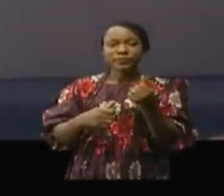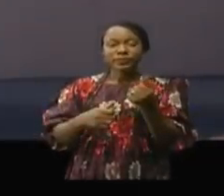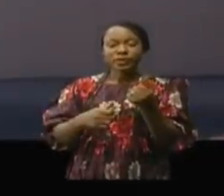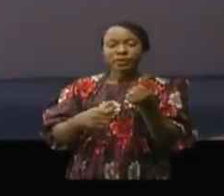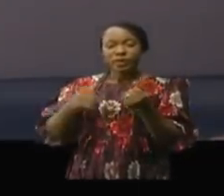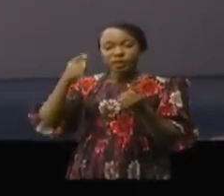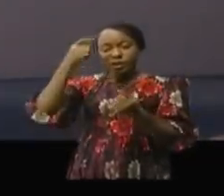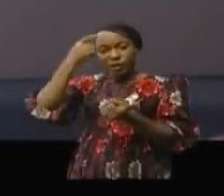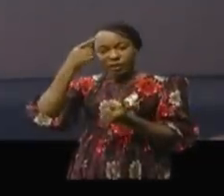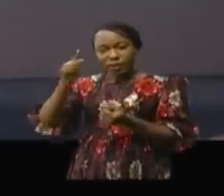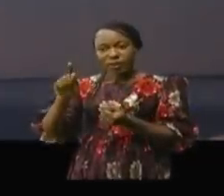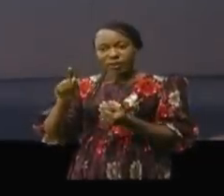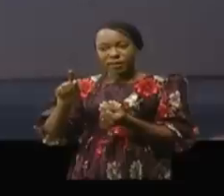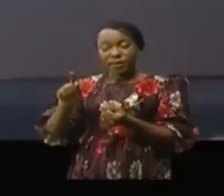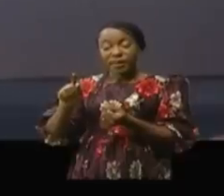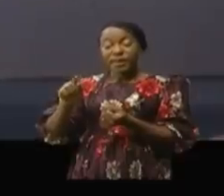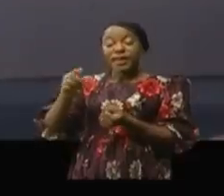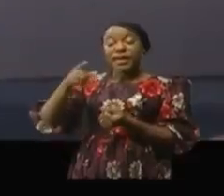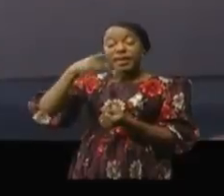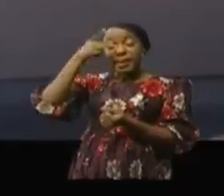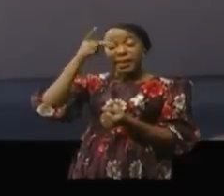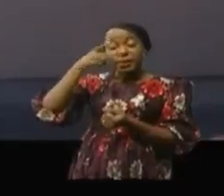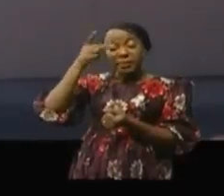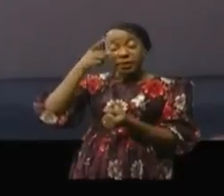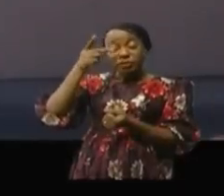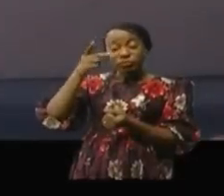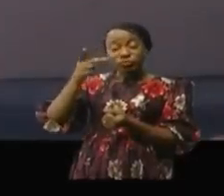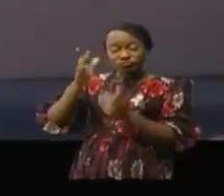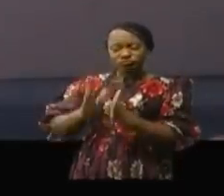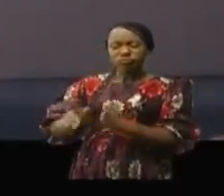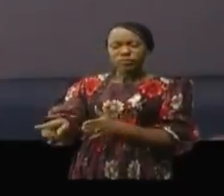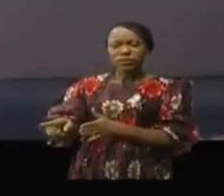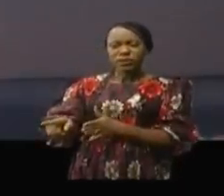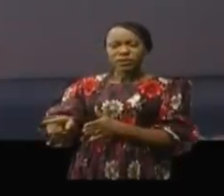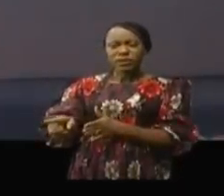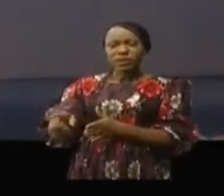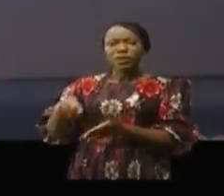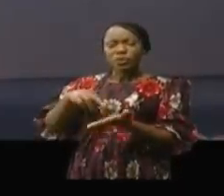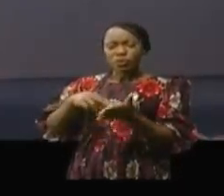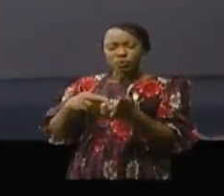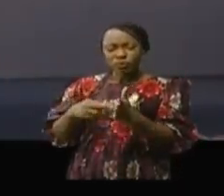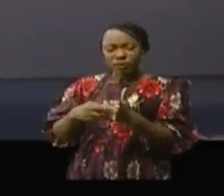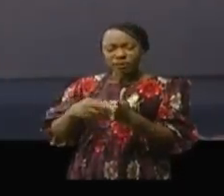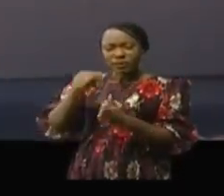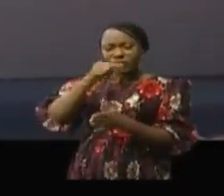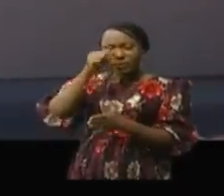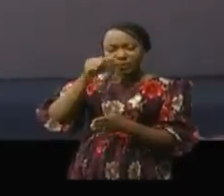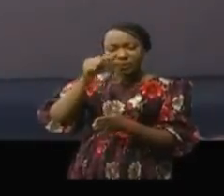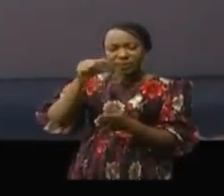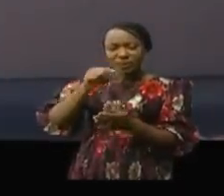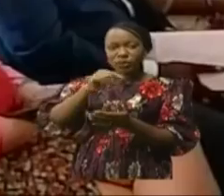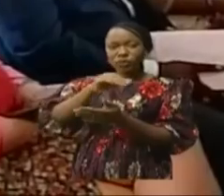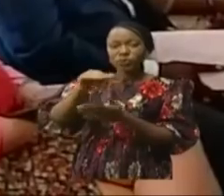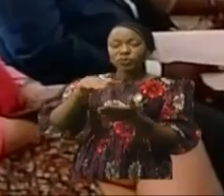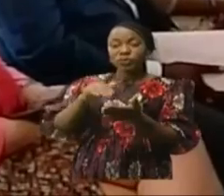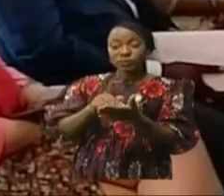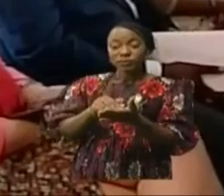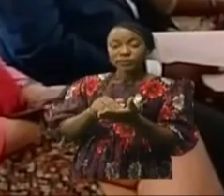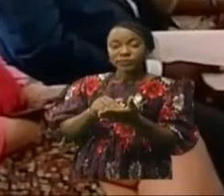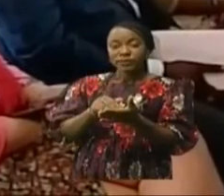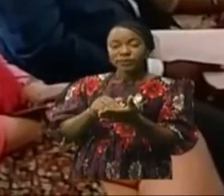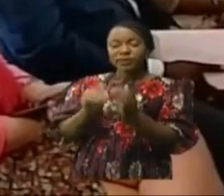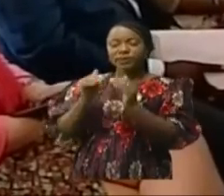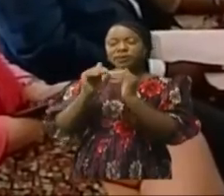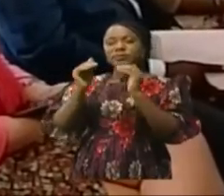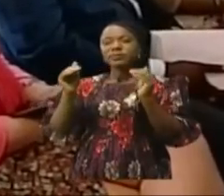ce compris le pétrole brut et le gaz, sont replacées au centre des enjeux mondiaux de